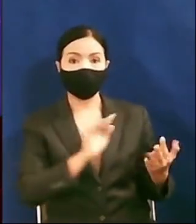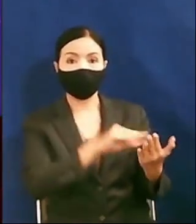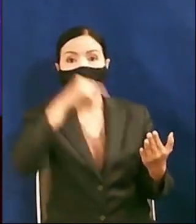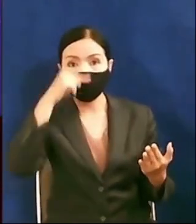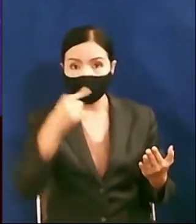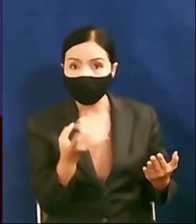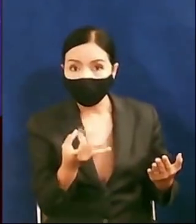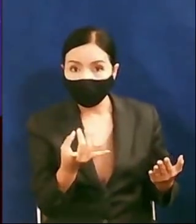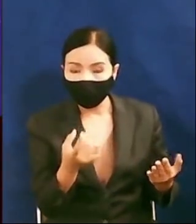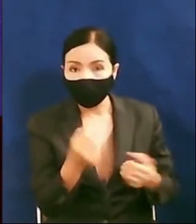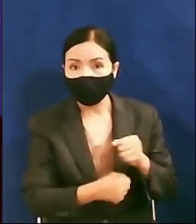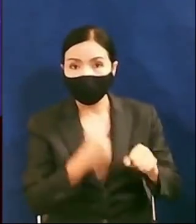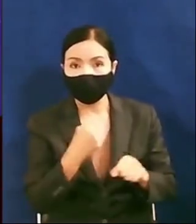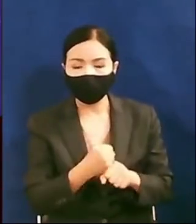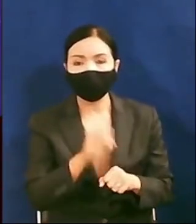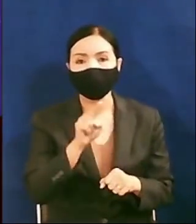ไทยปี